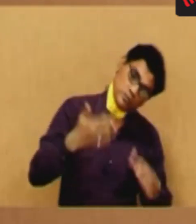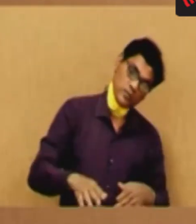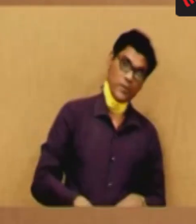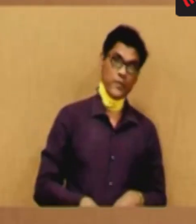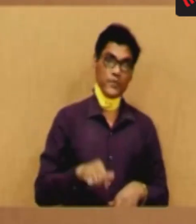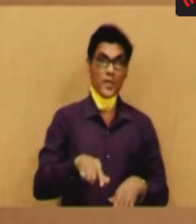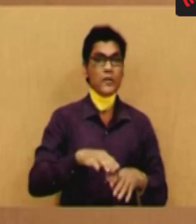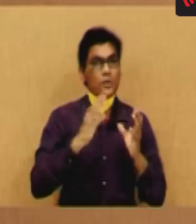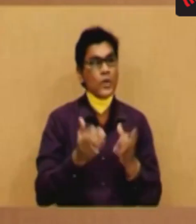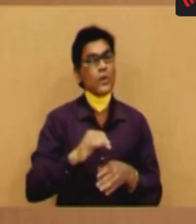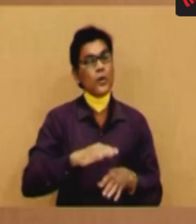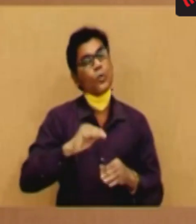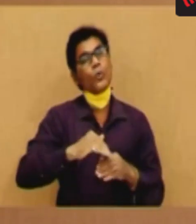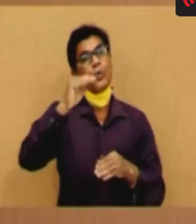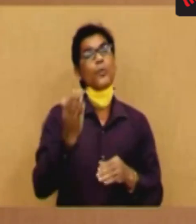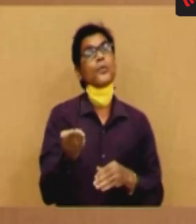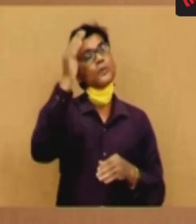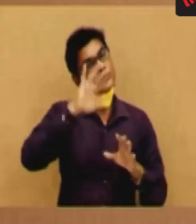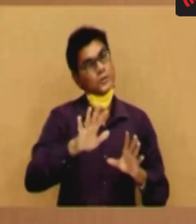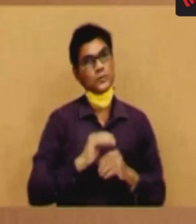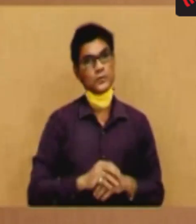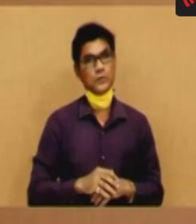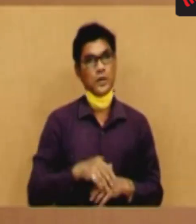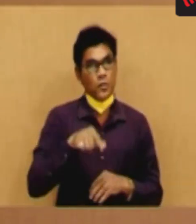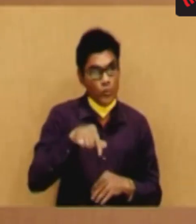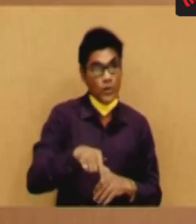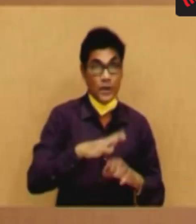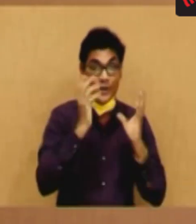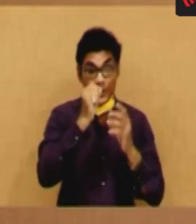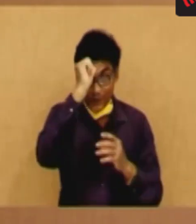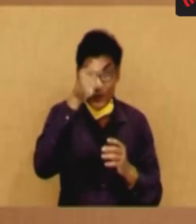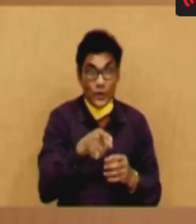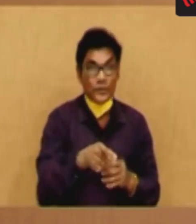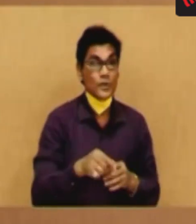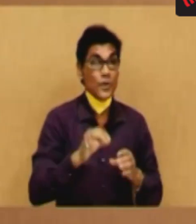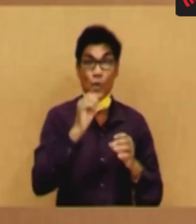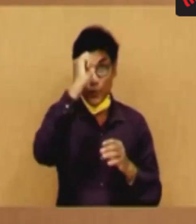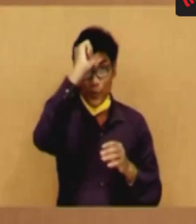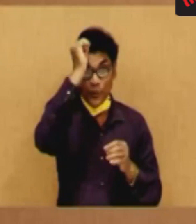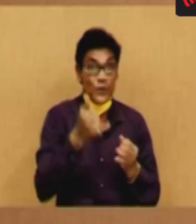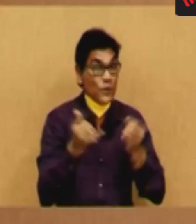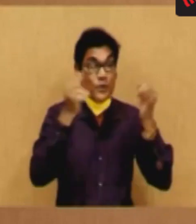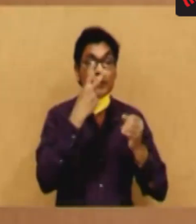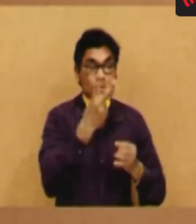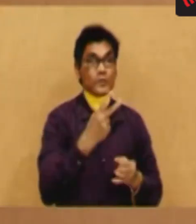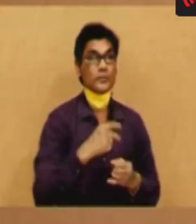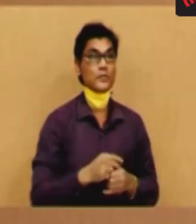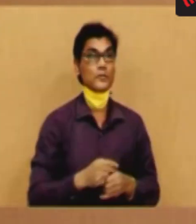5,212 ଜଣ ଲୋକ ଅଧିକ ମୃତ୍ୟୁବରଣ କରିଛନ୍ତି। ବର୍ତ୍ତମାନ ଟିକେ ନଜର ଦେବା ସର୍ବଭାରତୀୟ